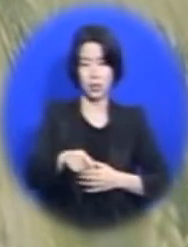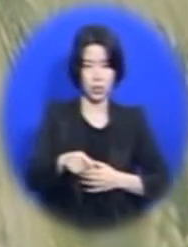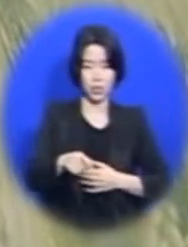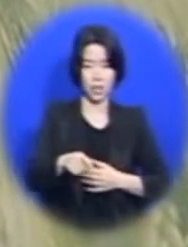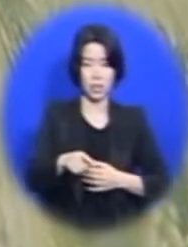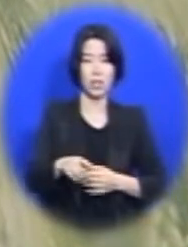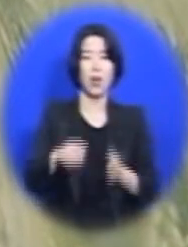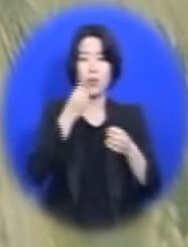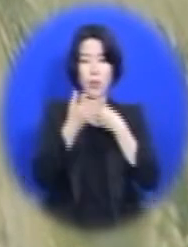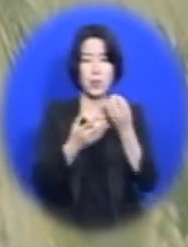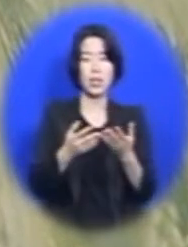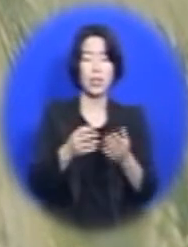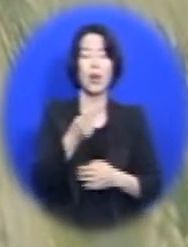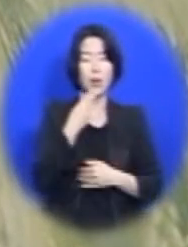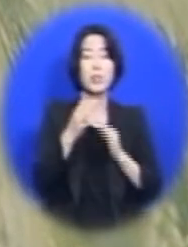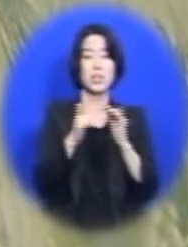고백을 안 하는 사람,